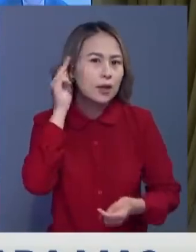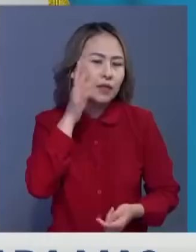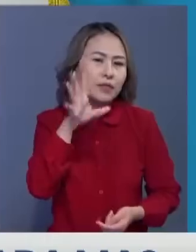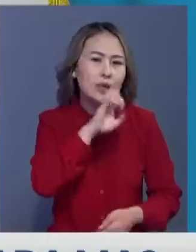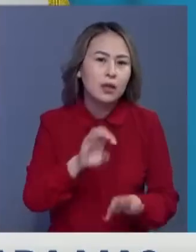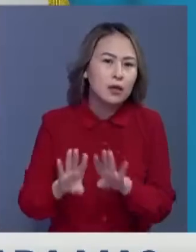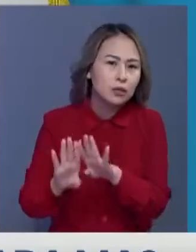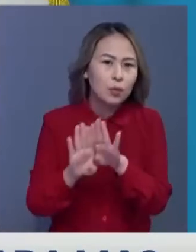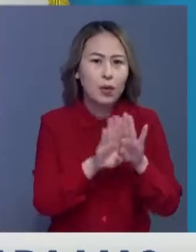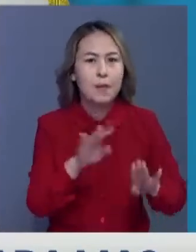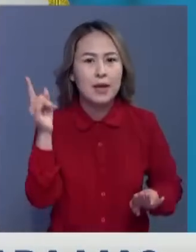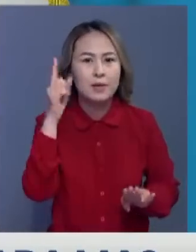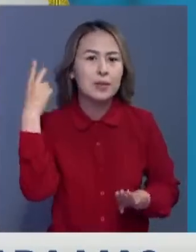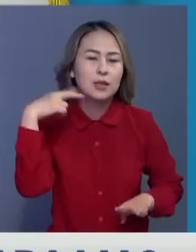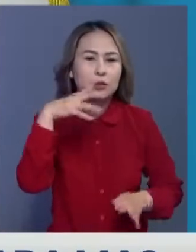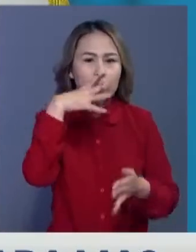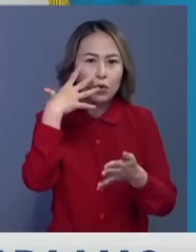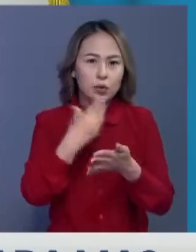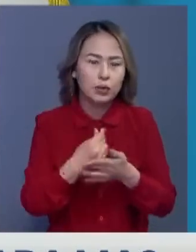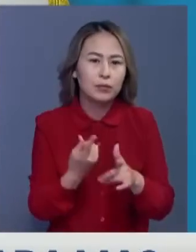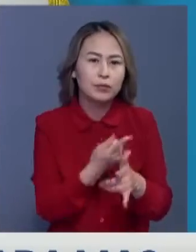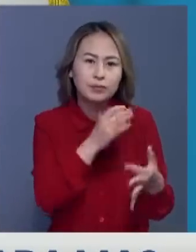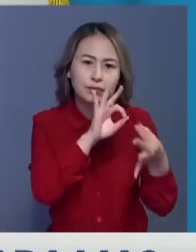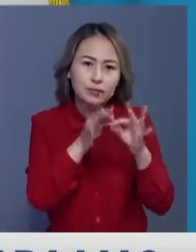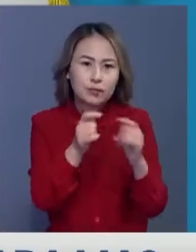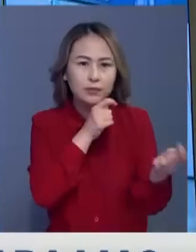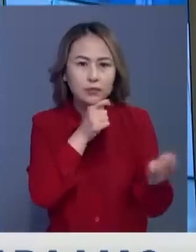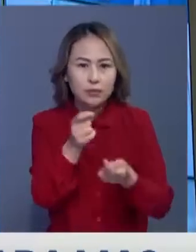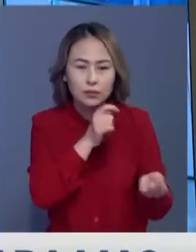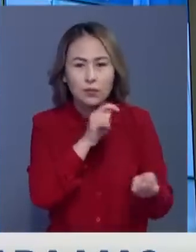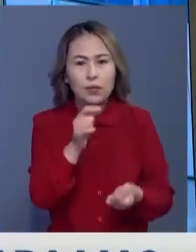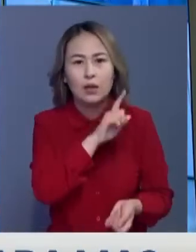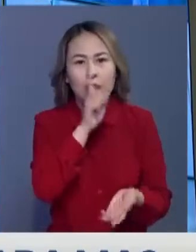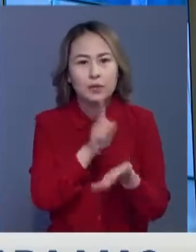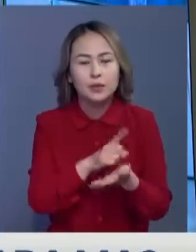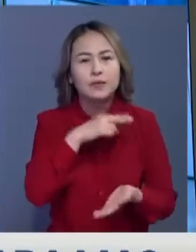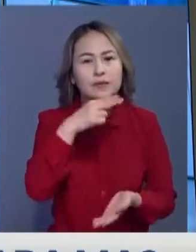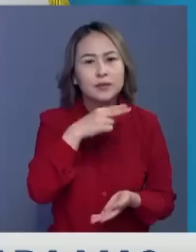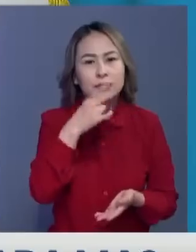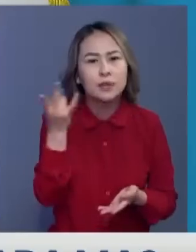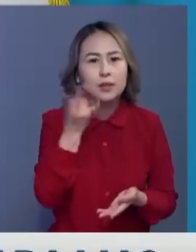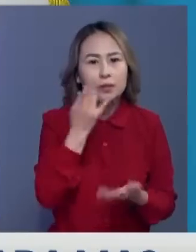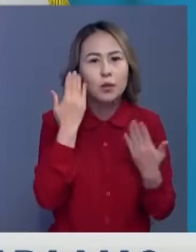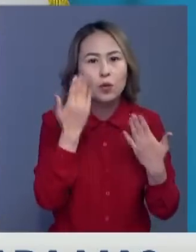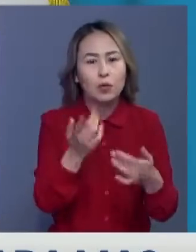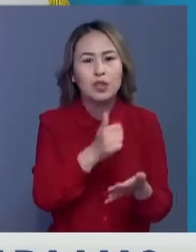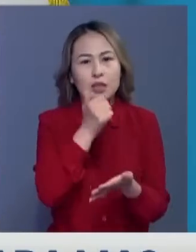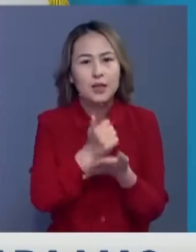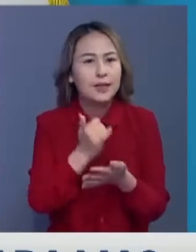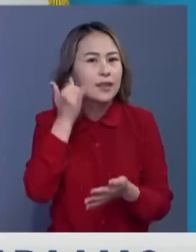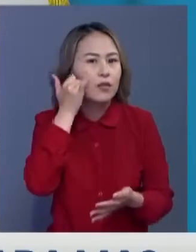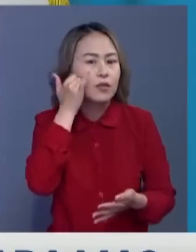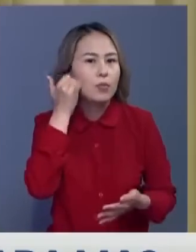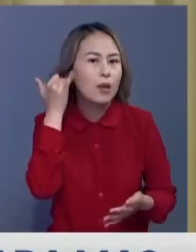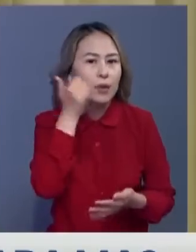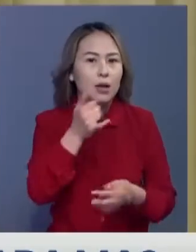жаппай тарап жатқанда тұңғыш президент өз болжамын айтып, сақтық шараларына мұқият болуды ескертіп еді. Тіпті өңір басшыларына